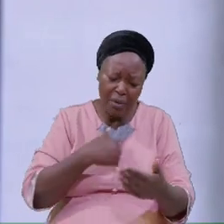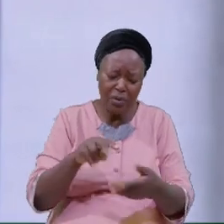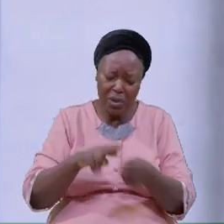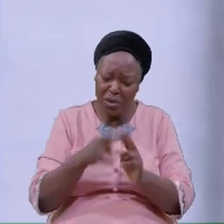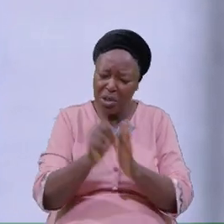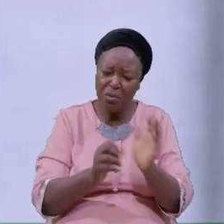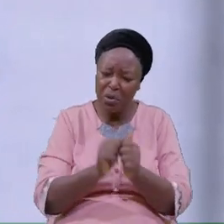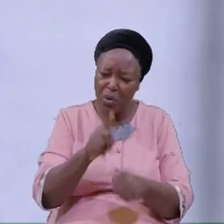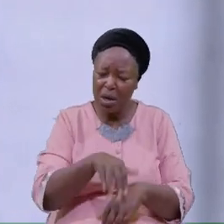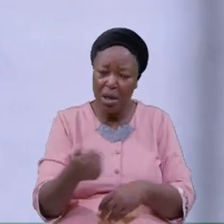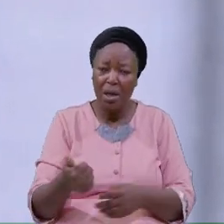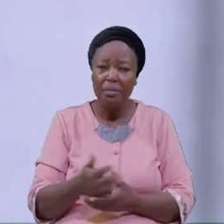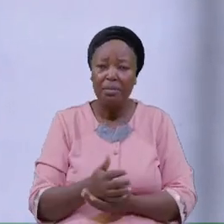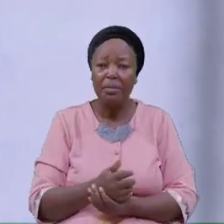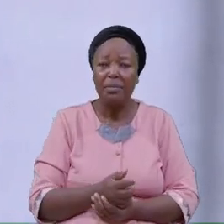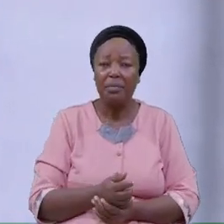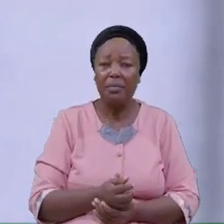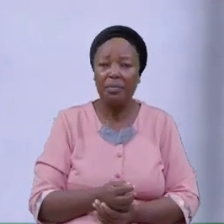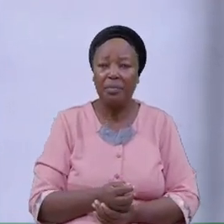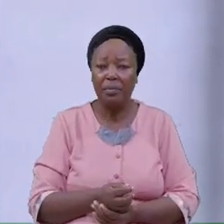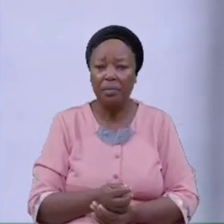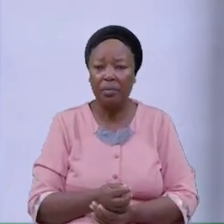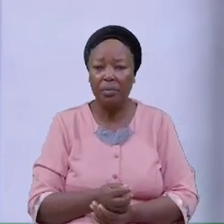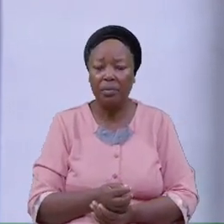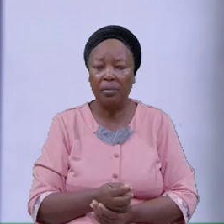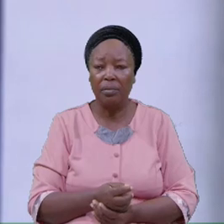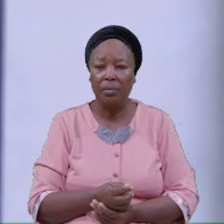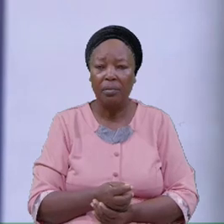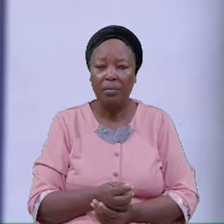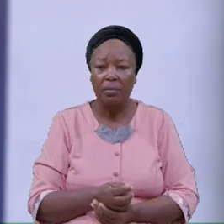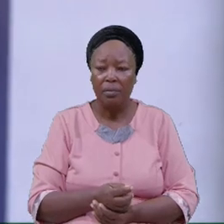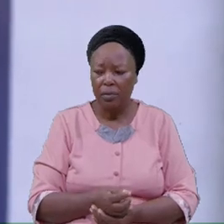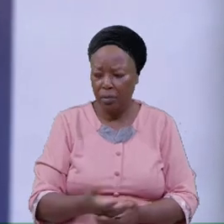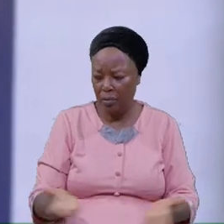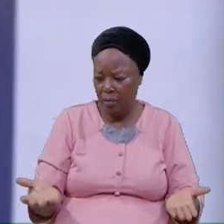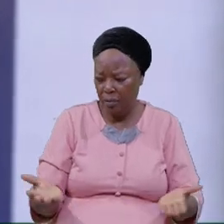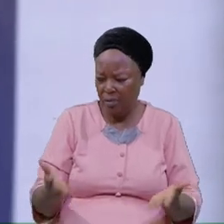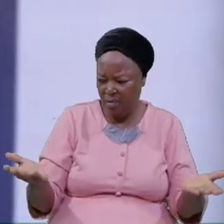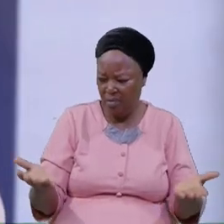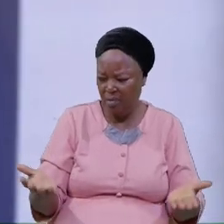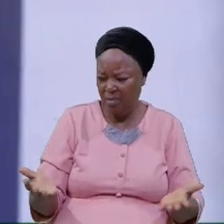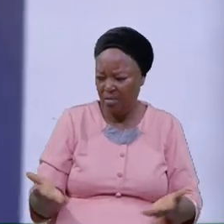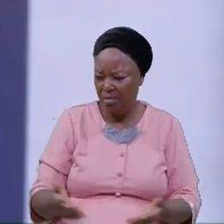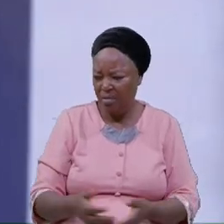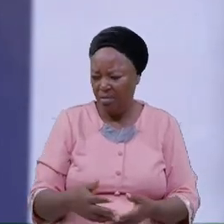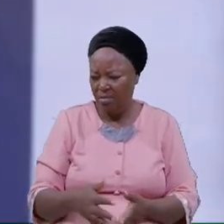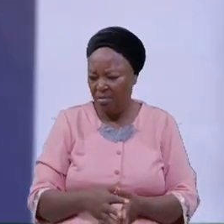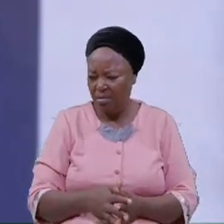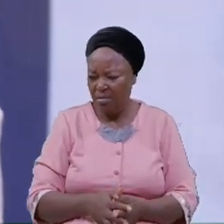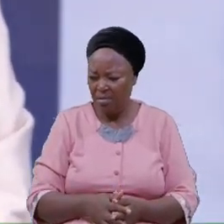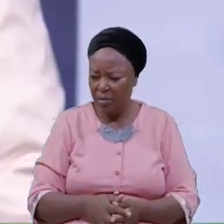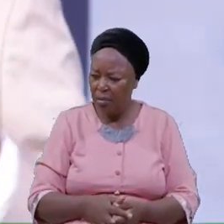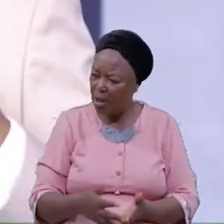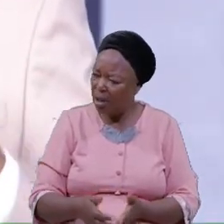vu qu'il y a telle chose entre toi et telle personne. What et else? Alors, et après? That's bad now. C'est mauvais,